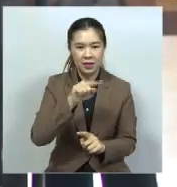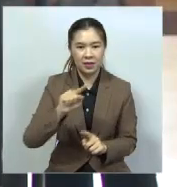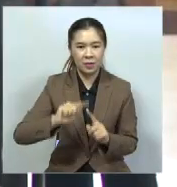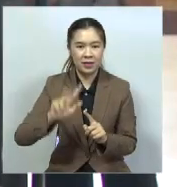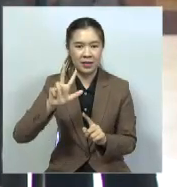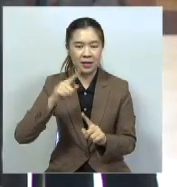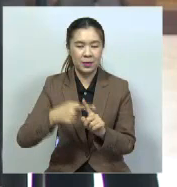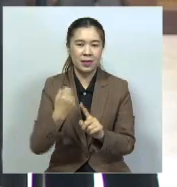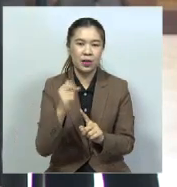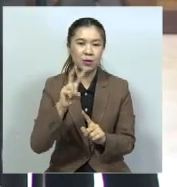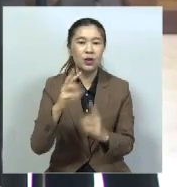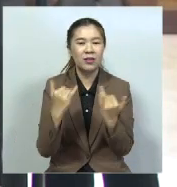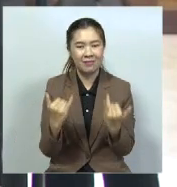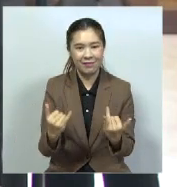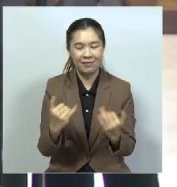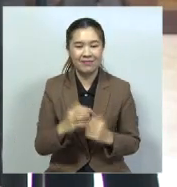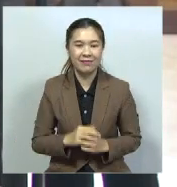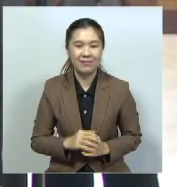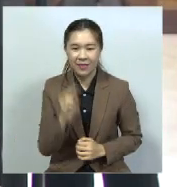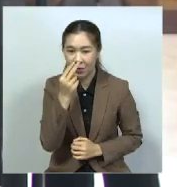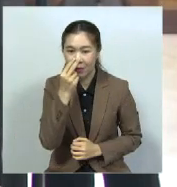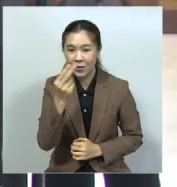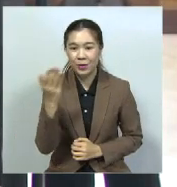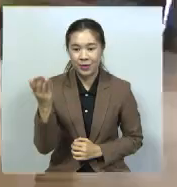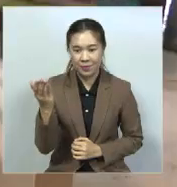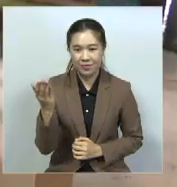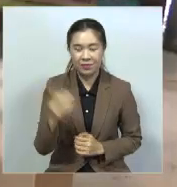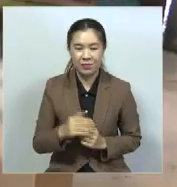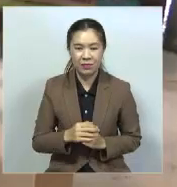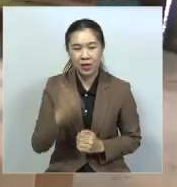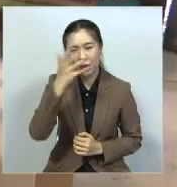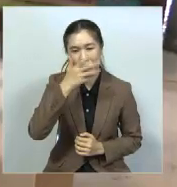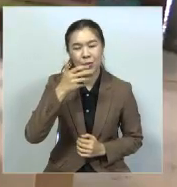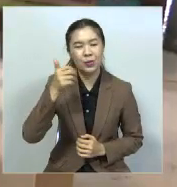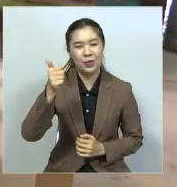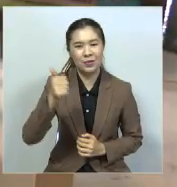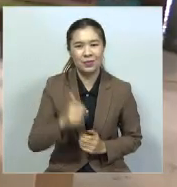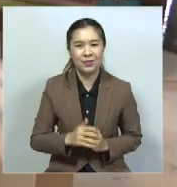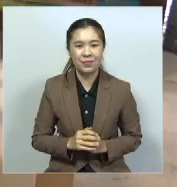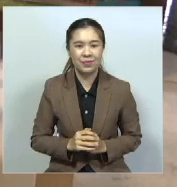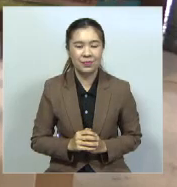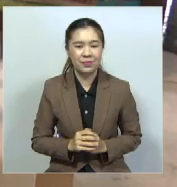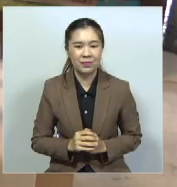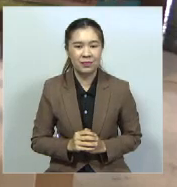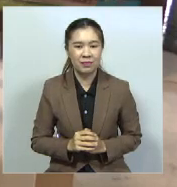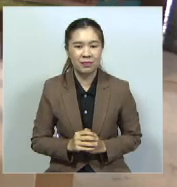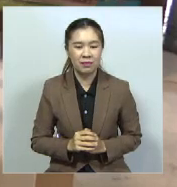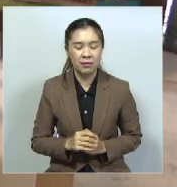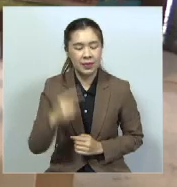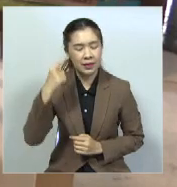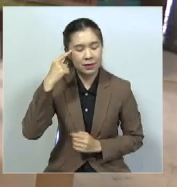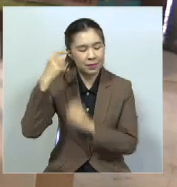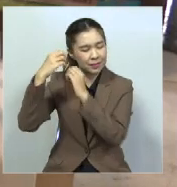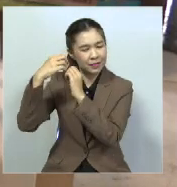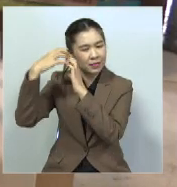งวันที่3ธันวาคมนี้ด้วยค่ะ นี่ดูผลงานแต่ละชิ้นนะคะคุณ ค่ะ สวยงามมากอ่ะนะ คือการมีจินต